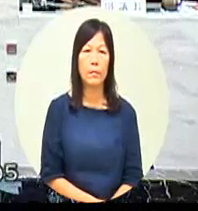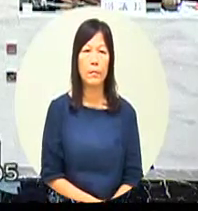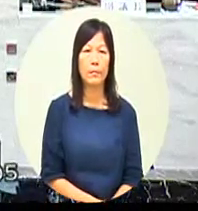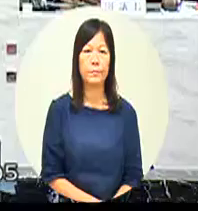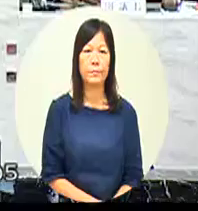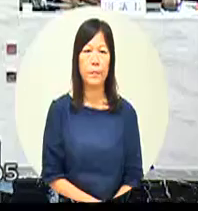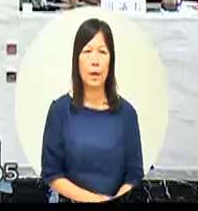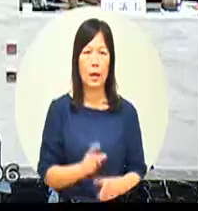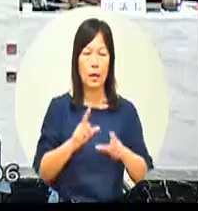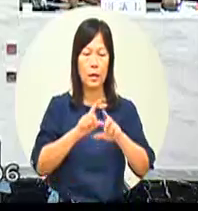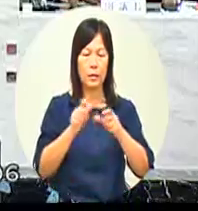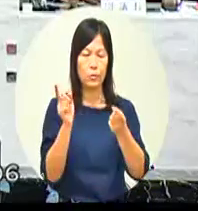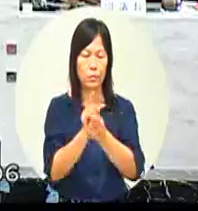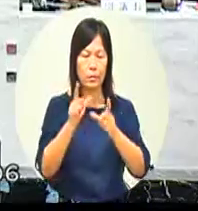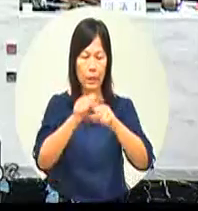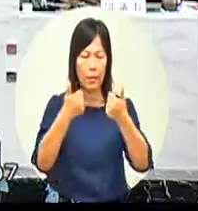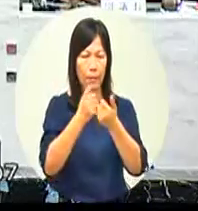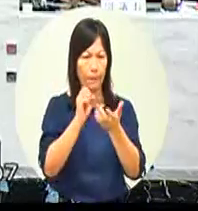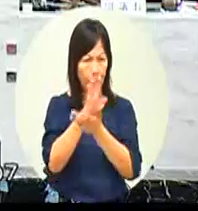向大会报告，